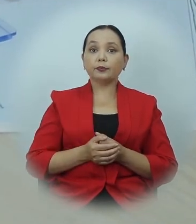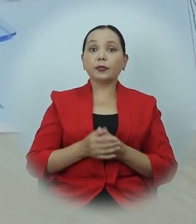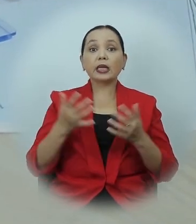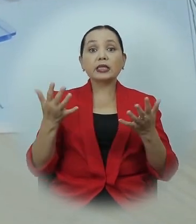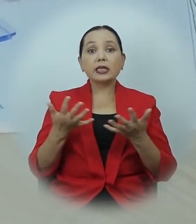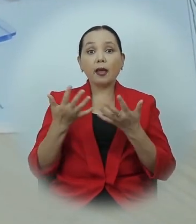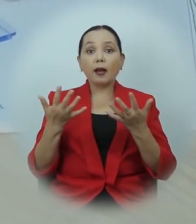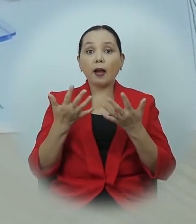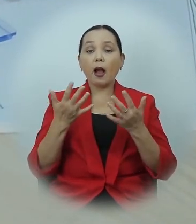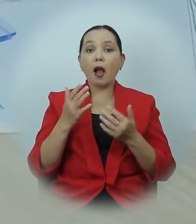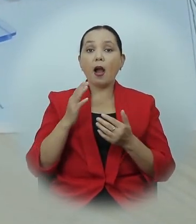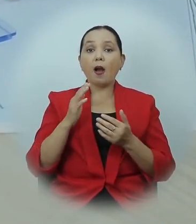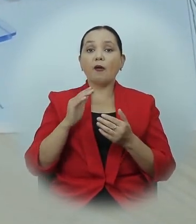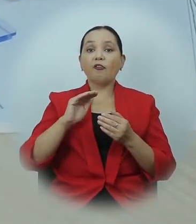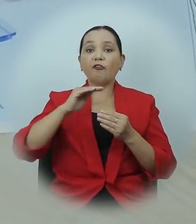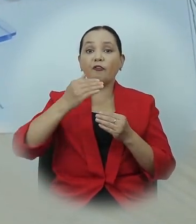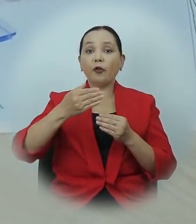слегка выгнутыми.